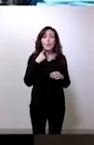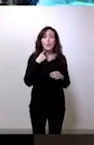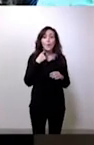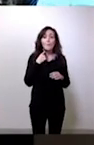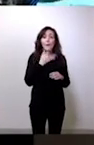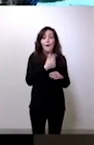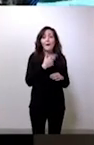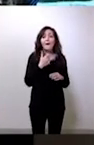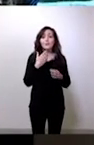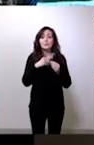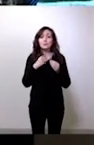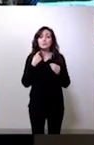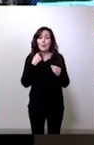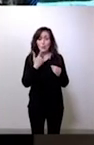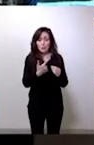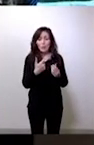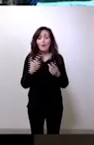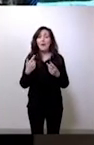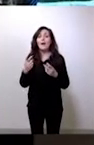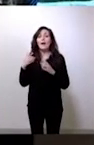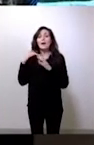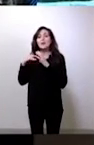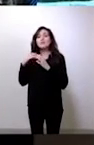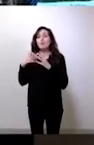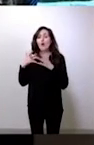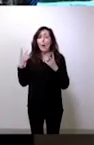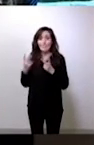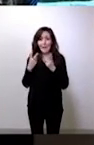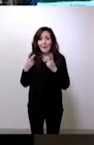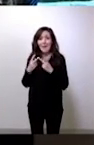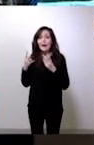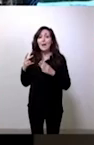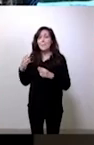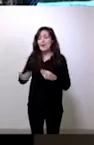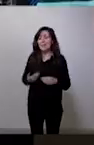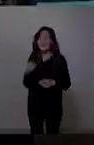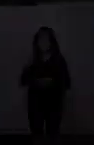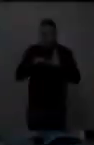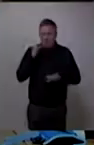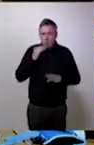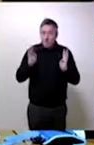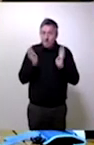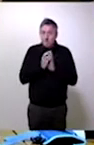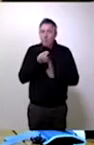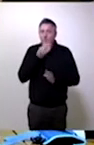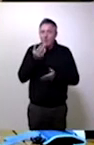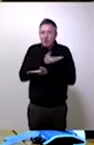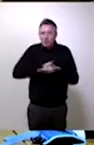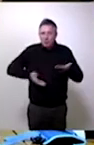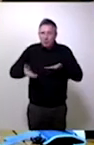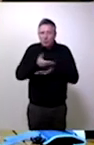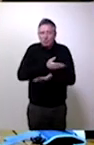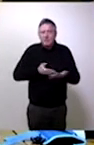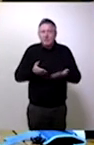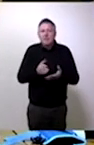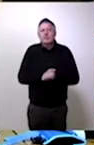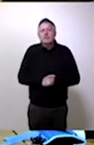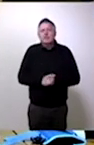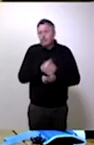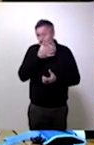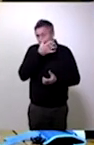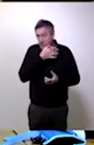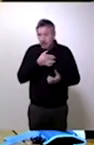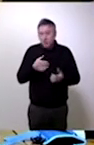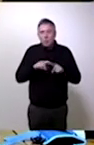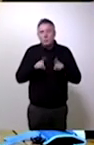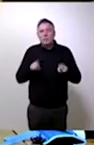2, la crèche du Grand Parc, la maternelle Achard et l'élémentaire Benauge. Nous avons augmenté le budget donc du coup de 13